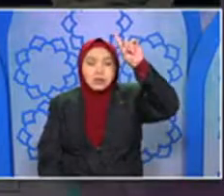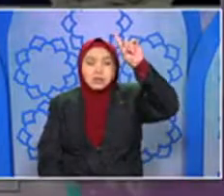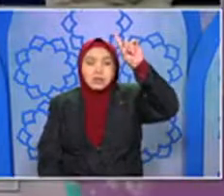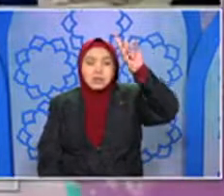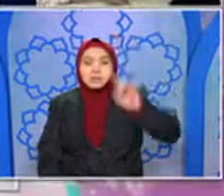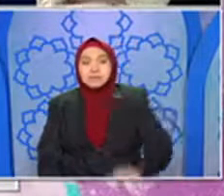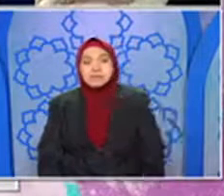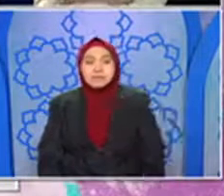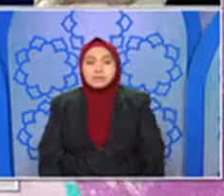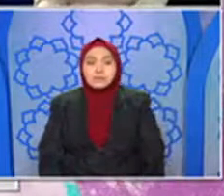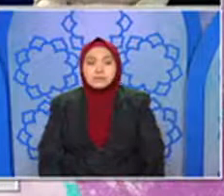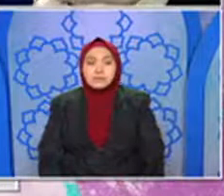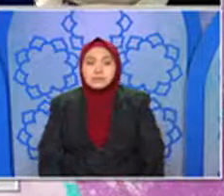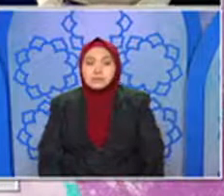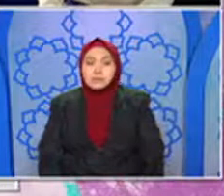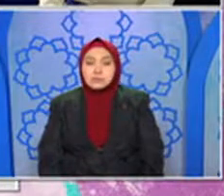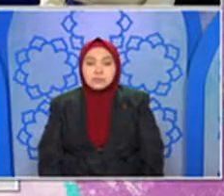الرحيم